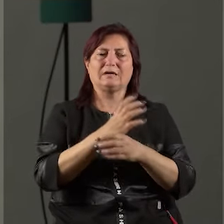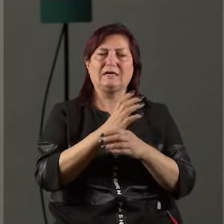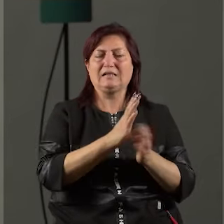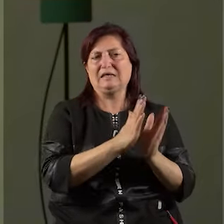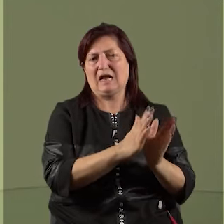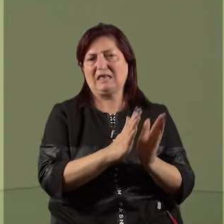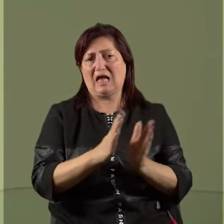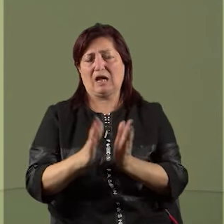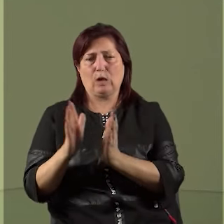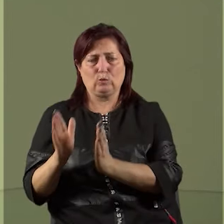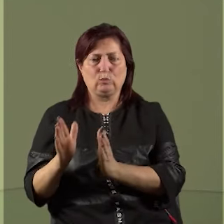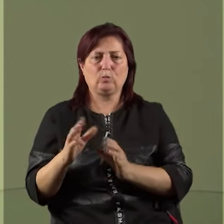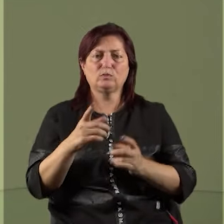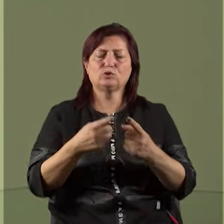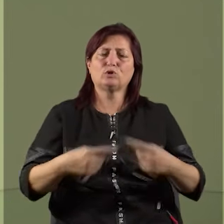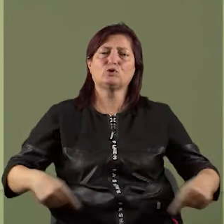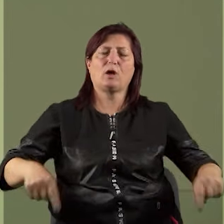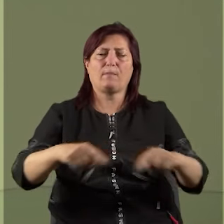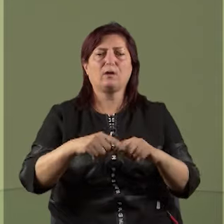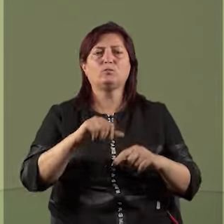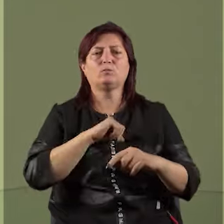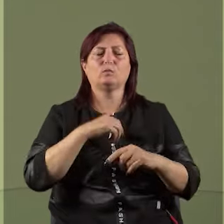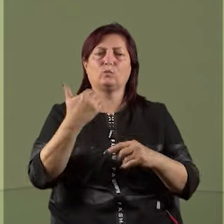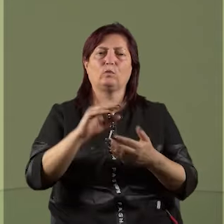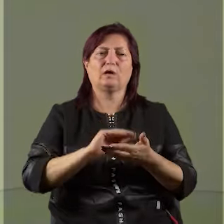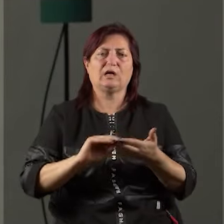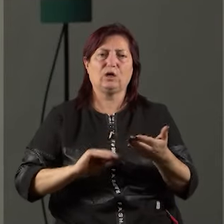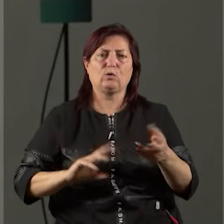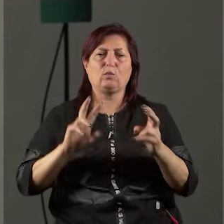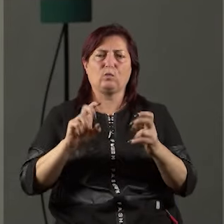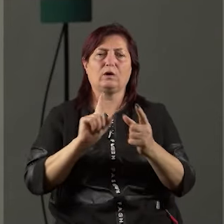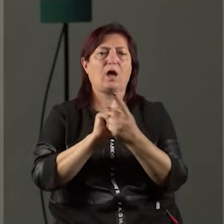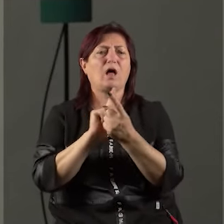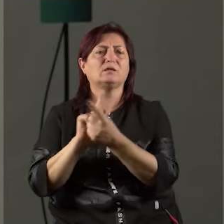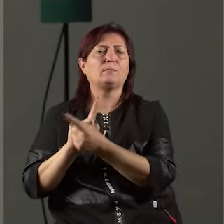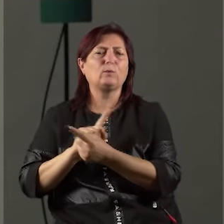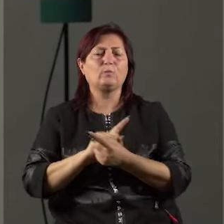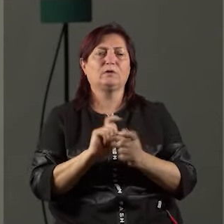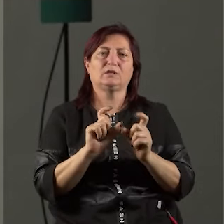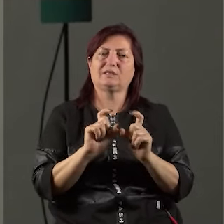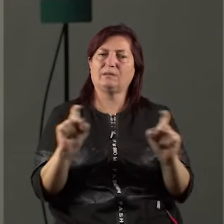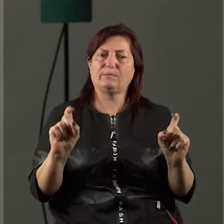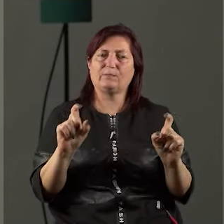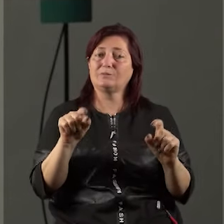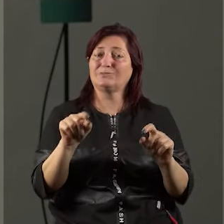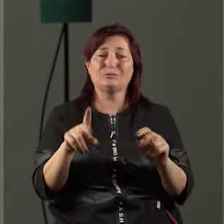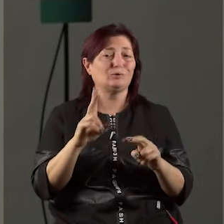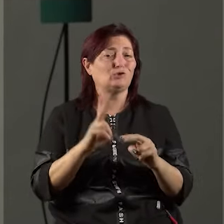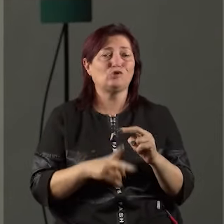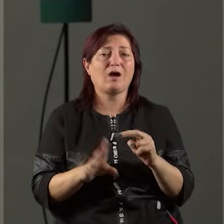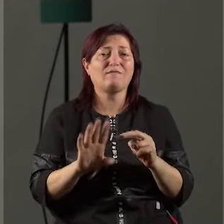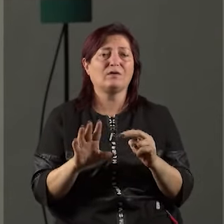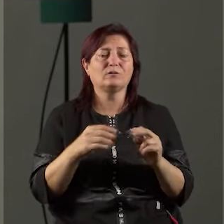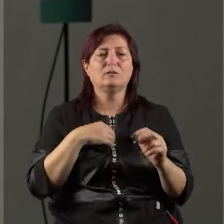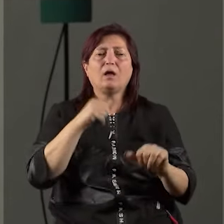եւ ամբողջ շաբաթ մեր գրողները հանդիպումներ են ունենում դպրոցներում։ Հիմա դրանով չի ավարտվում, մենք ամբողջ